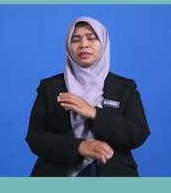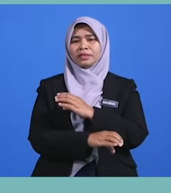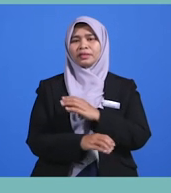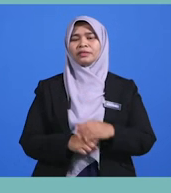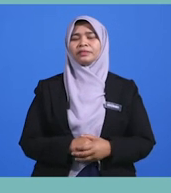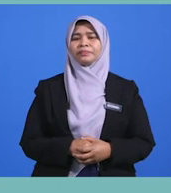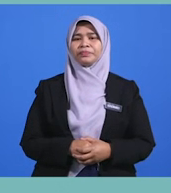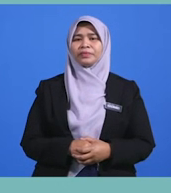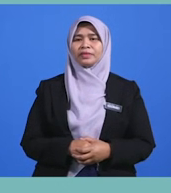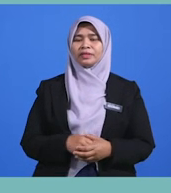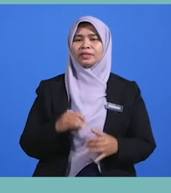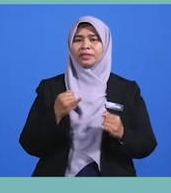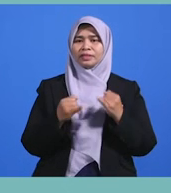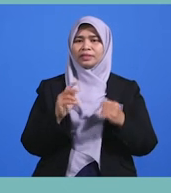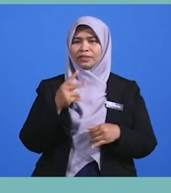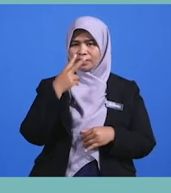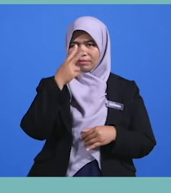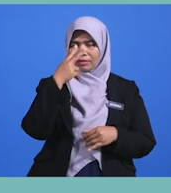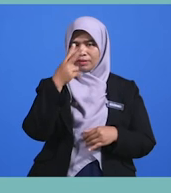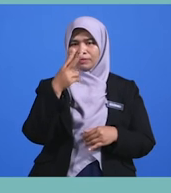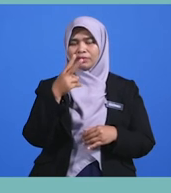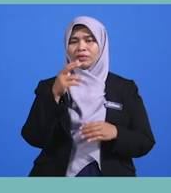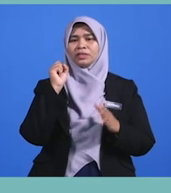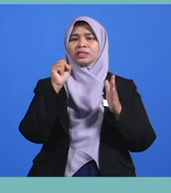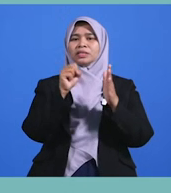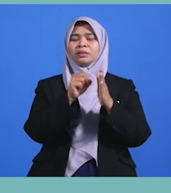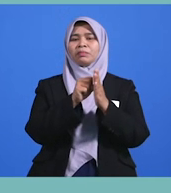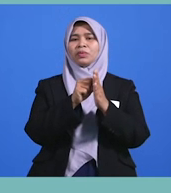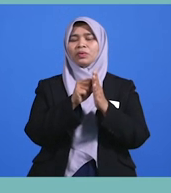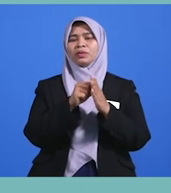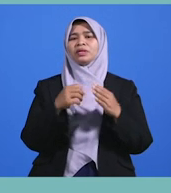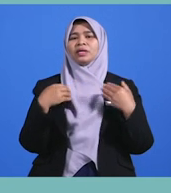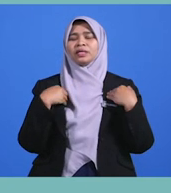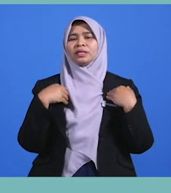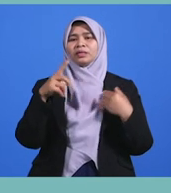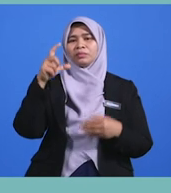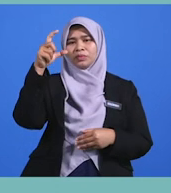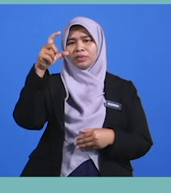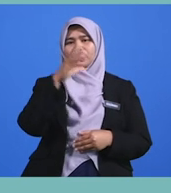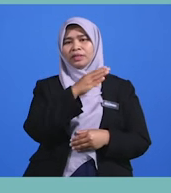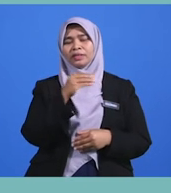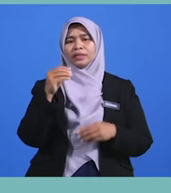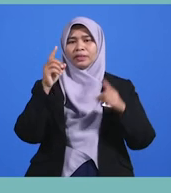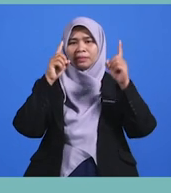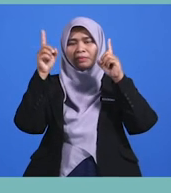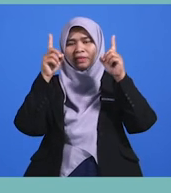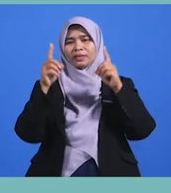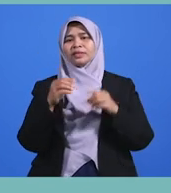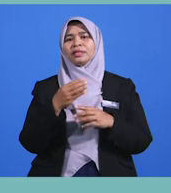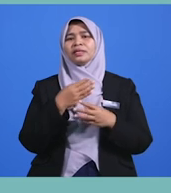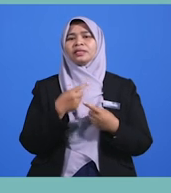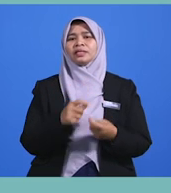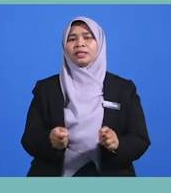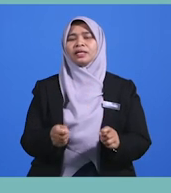Jika diperhatikan, simbol pada bulan dan bintang pada bahagian atas jata negara telah menggantikan simbol